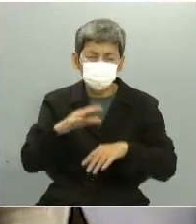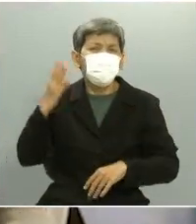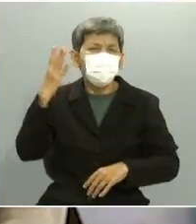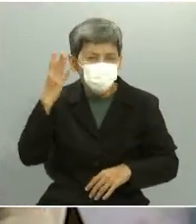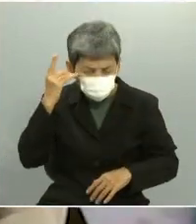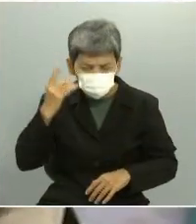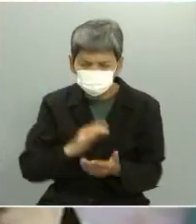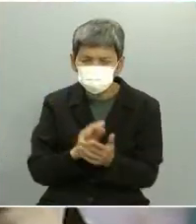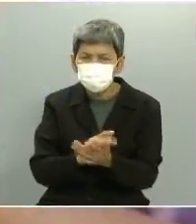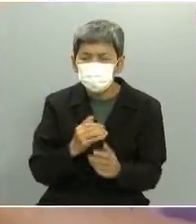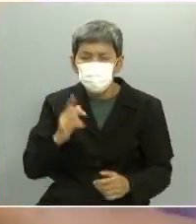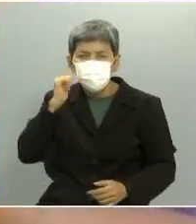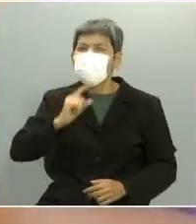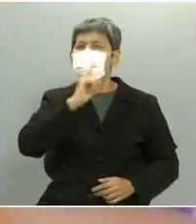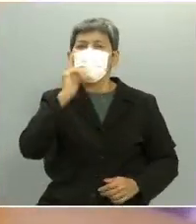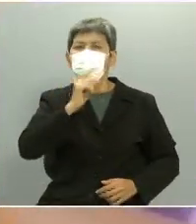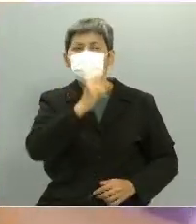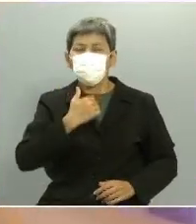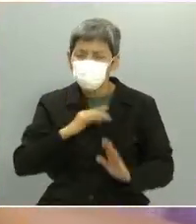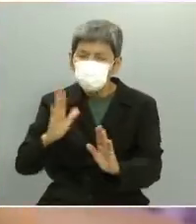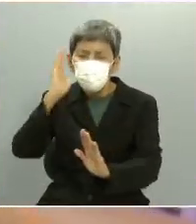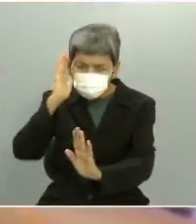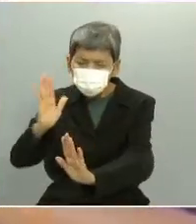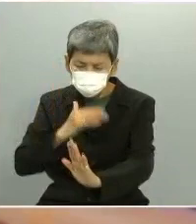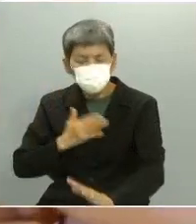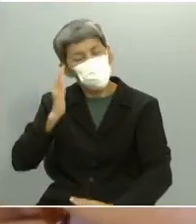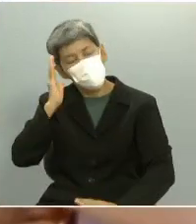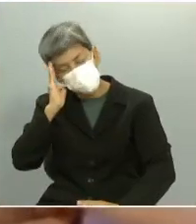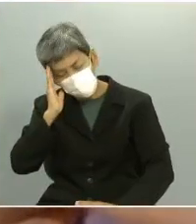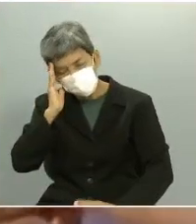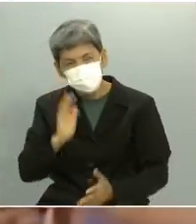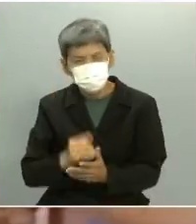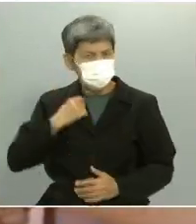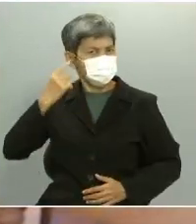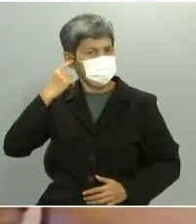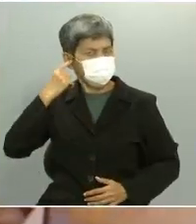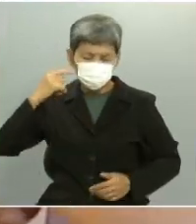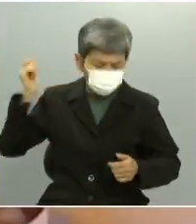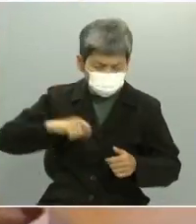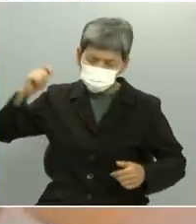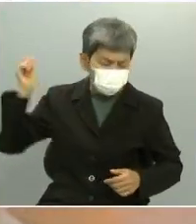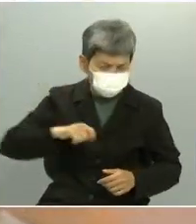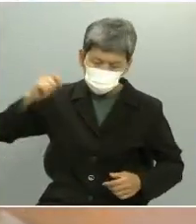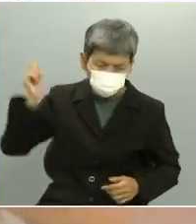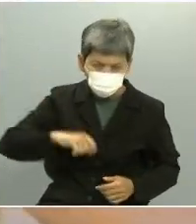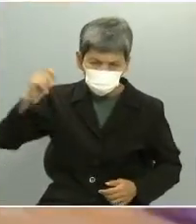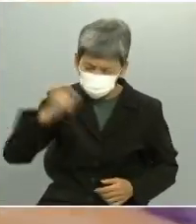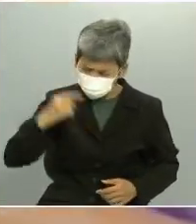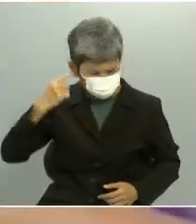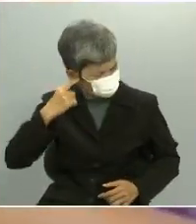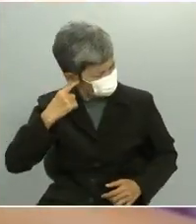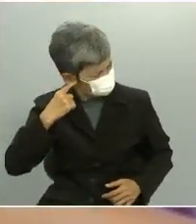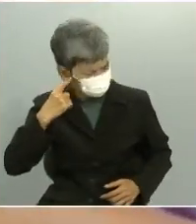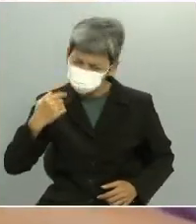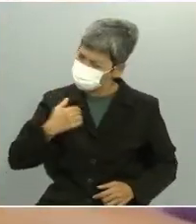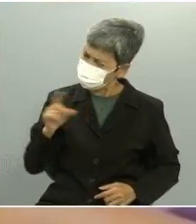องแบตเตอรี่หายแม่เขาก็ด่าแล้วผมก็บอกให้นอนแล้วผมเข้าไปนอนข้างในเดี๋ยวนี้ได้ยินเสียงตุ๊บเป็นเหมือนอะไรทุบแล้วผมก็เอ